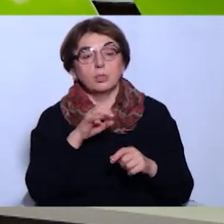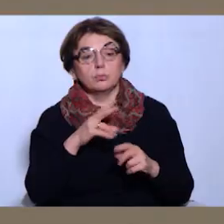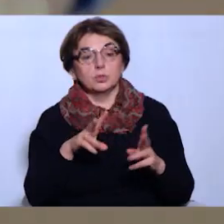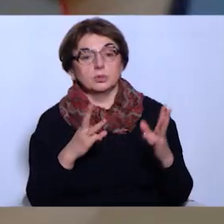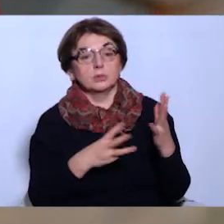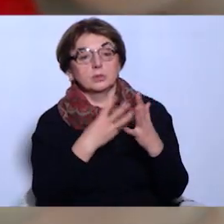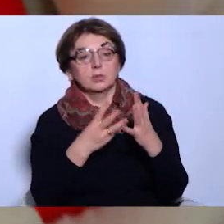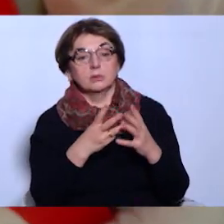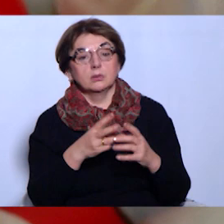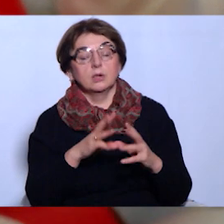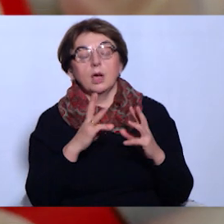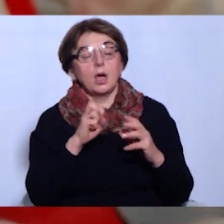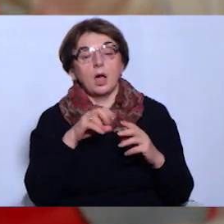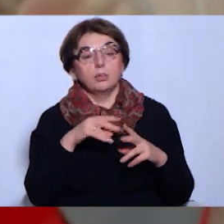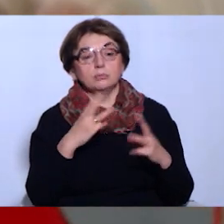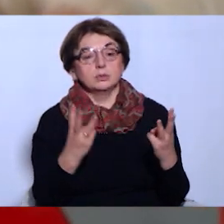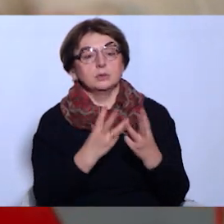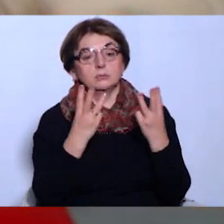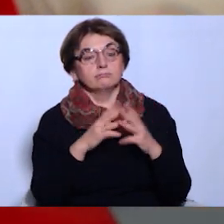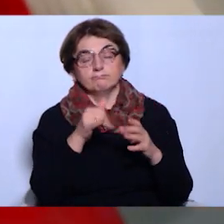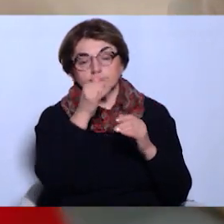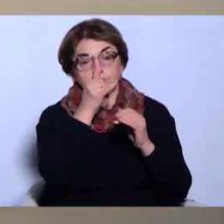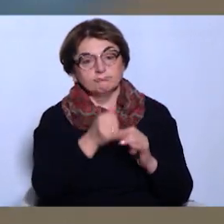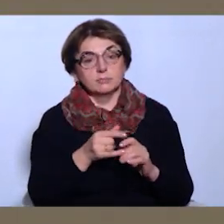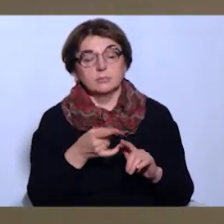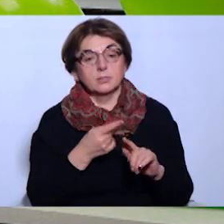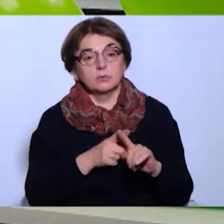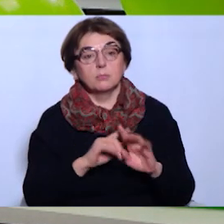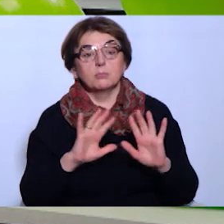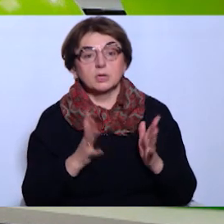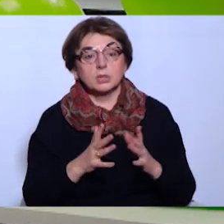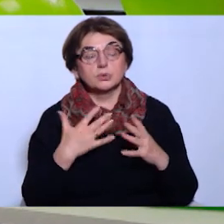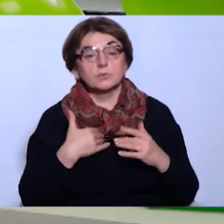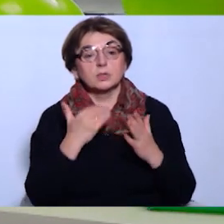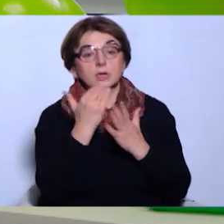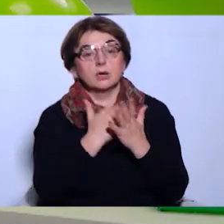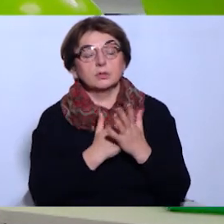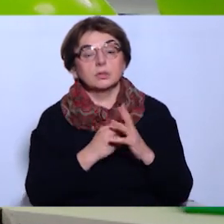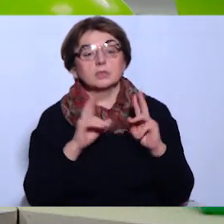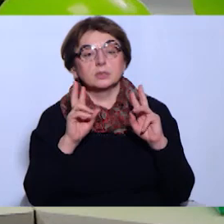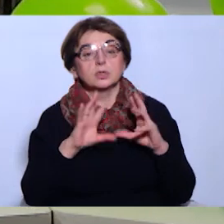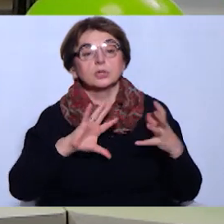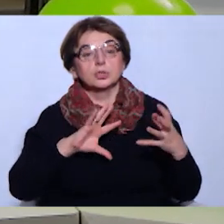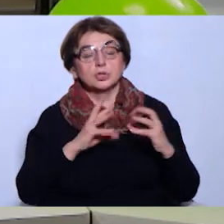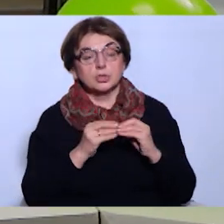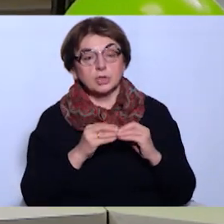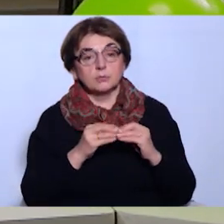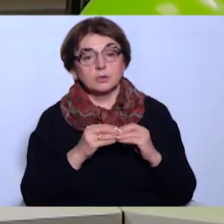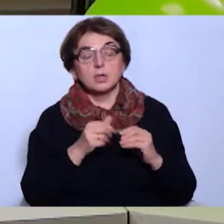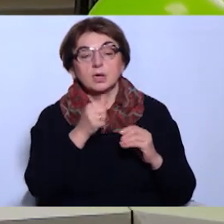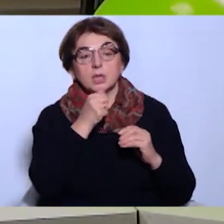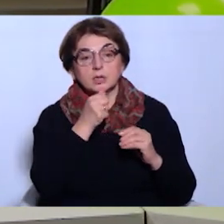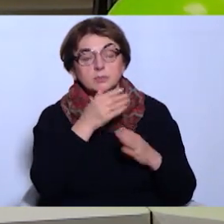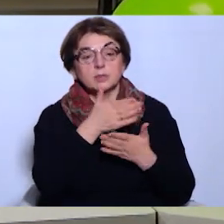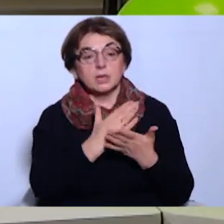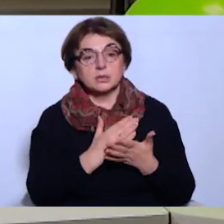დავწვათ ალუმინი, როგორც ხედავთ, მას ცეცხლი არ ეკიდება. Მაშასე ჩვენი დღევანდელ გაკვეთილის შეჯამებაც